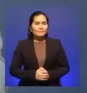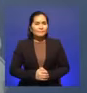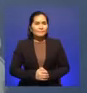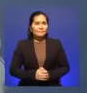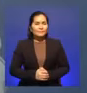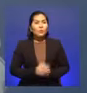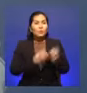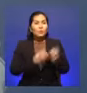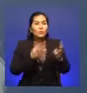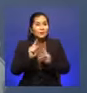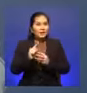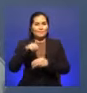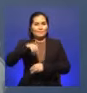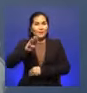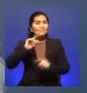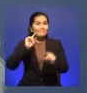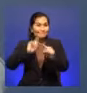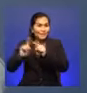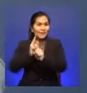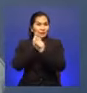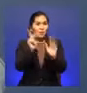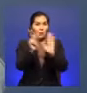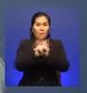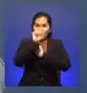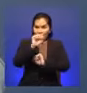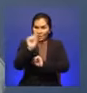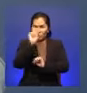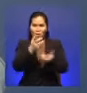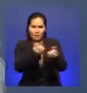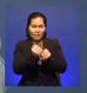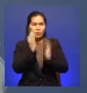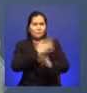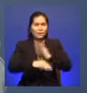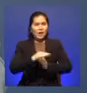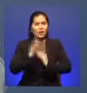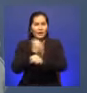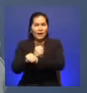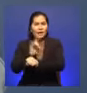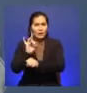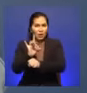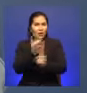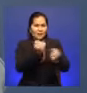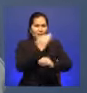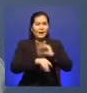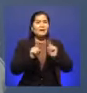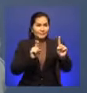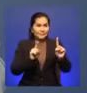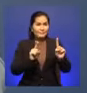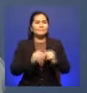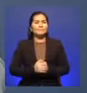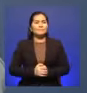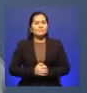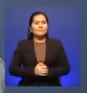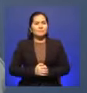เราชวนบริษัทซึ่งโดยกฎหมายกำหนดต้องให้จ้างงานคนพิการในอัตราส่วน100:1แต่ก็มีสถานประกอบการจำนวนไม่น้อยเล